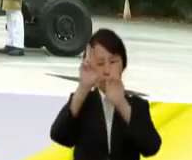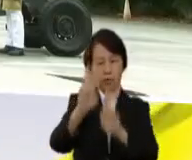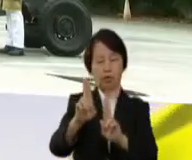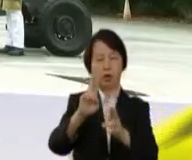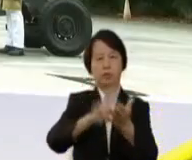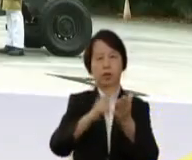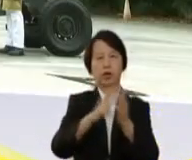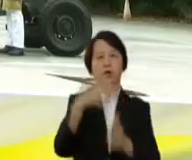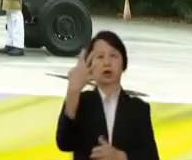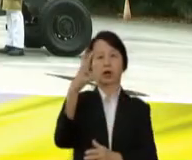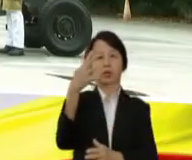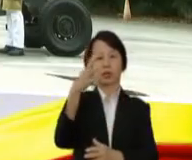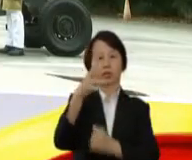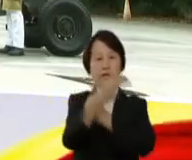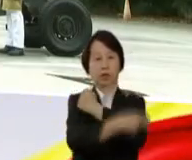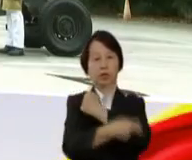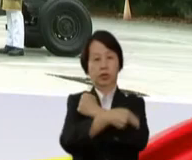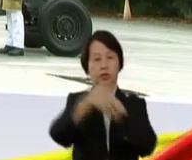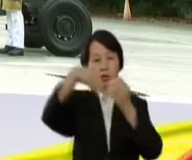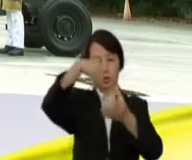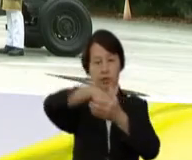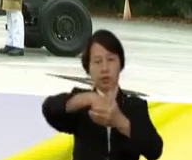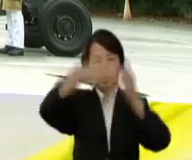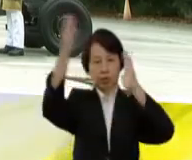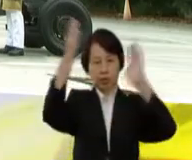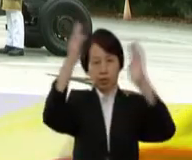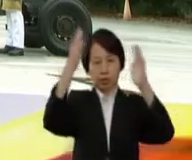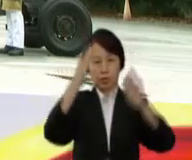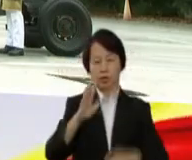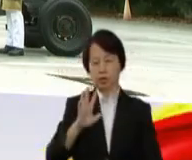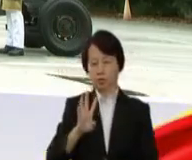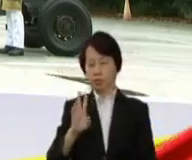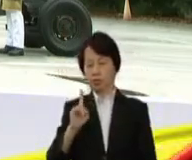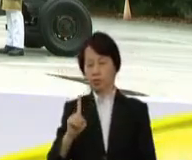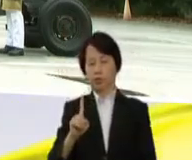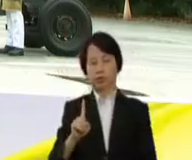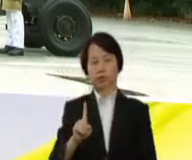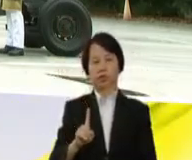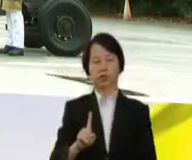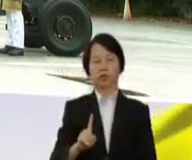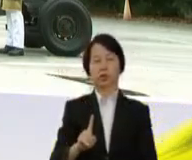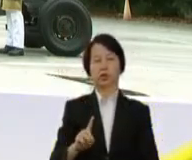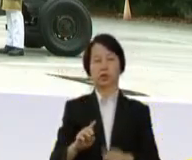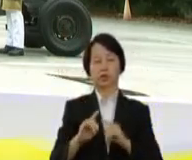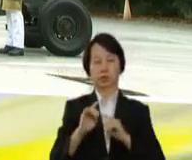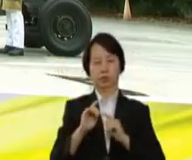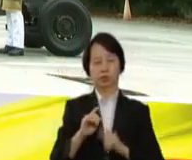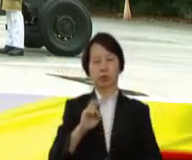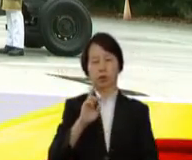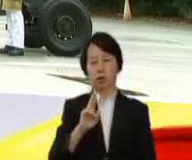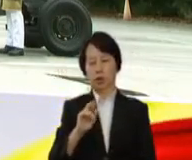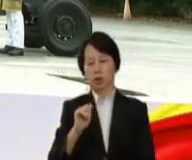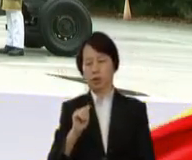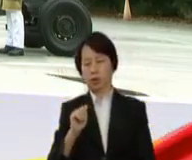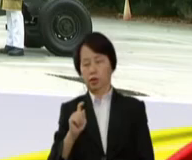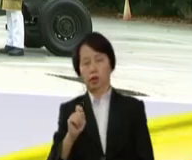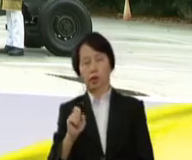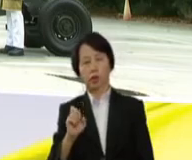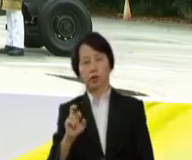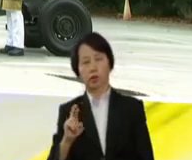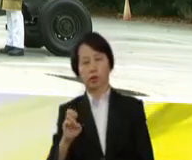melambangkan 14 buah negeri dalam Malaysia oleh 41 bateri istiadat Regimen Artileri